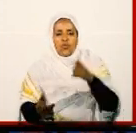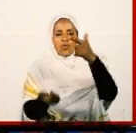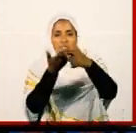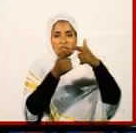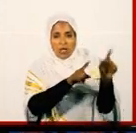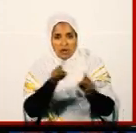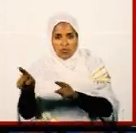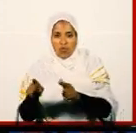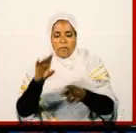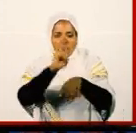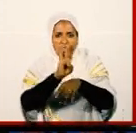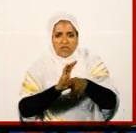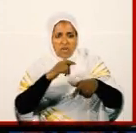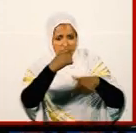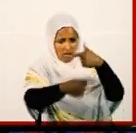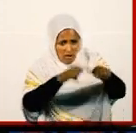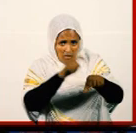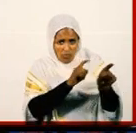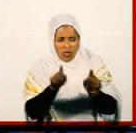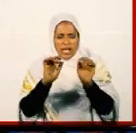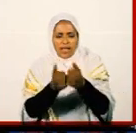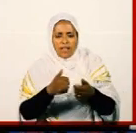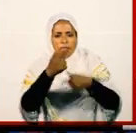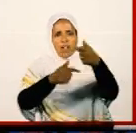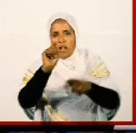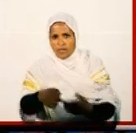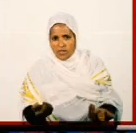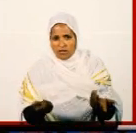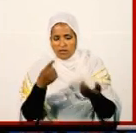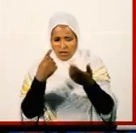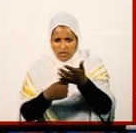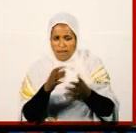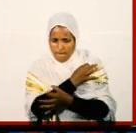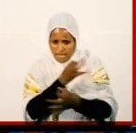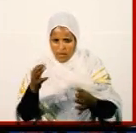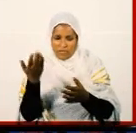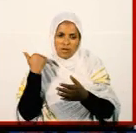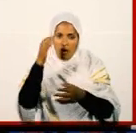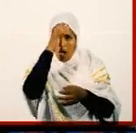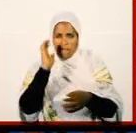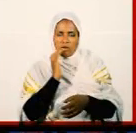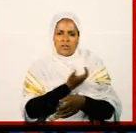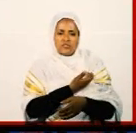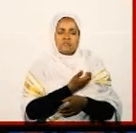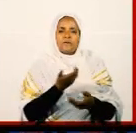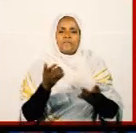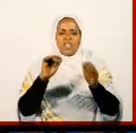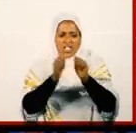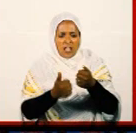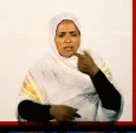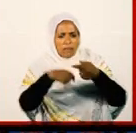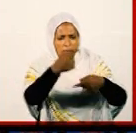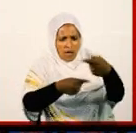ማግኘት ያለባቸው ሁለተኛው ቤተ ክርስቲያን ሲመጡ ደግሞ እንዴት ሆነ መምጣት እንዳለባቸው እነዚያን መንገዶች ቀድሞ አባታችን እንዳስቀመጡት